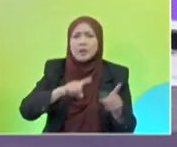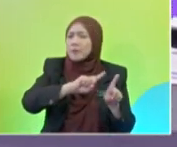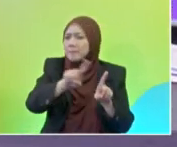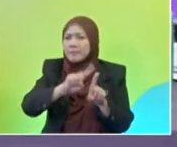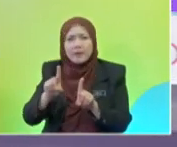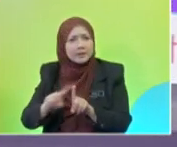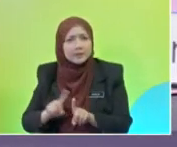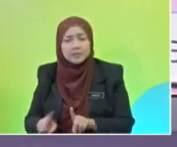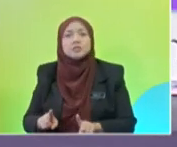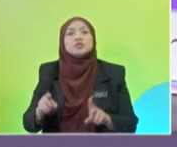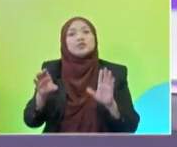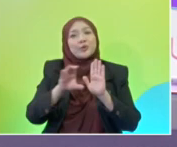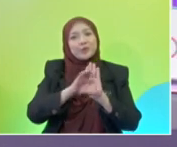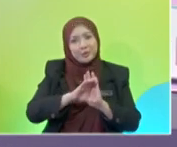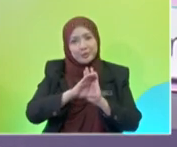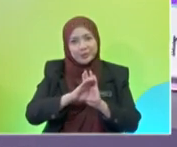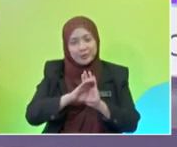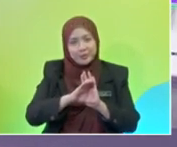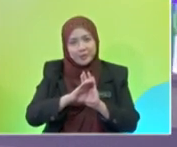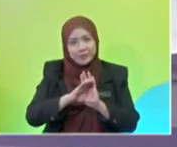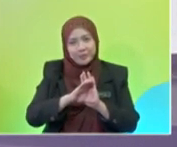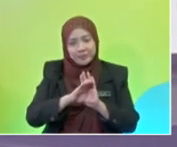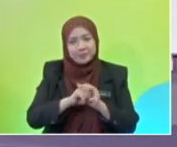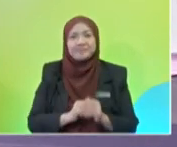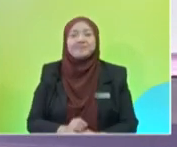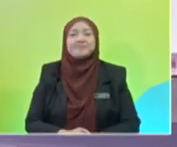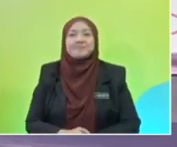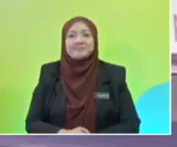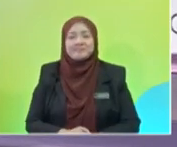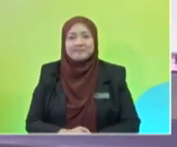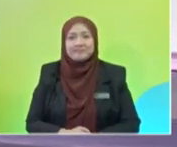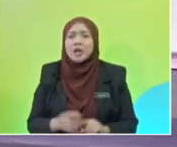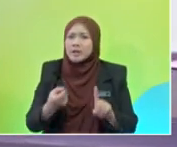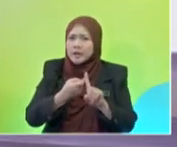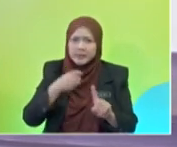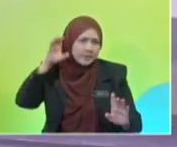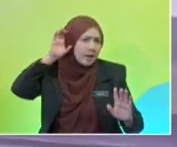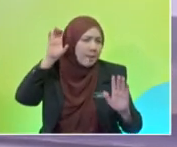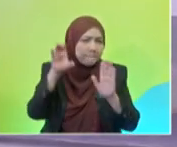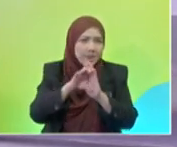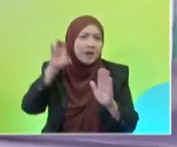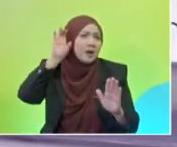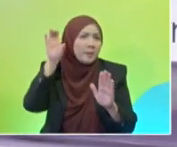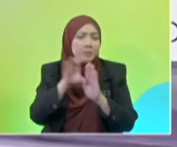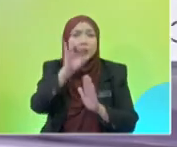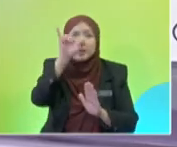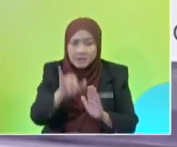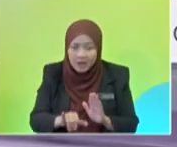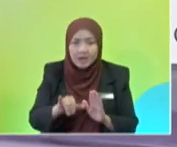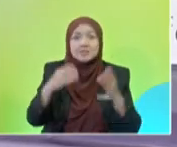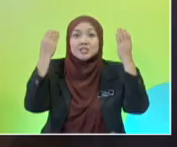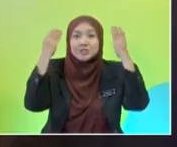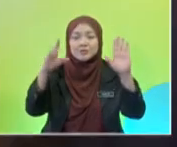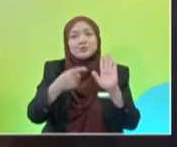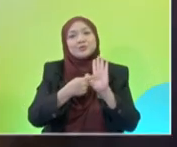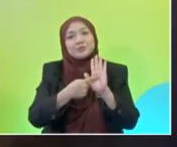lah ah itu dia dalam bentuk gambaran Kalau boleh rekan-rekan semua dapat contoh kayak sini ya